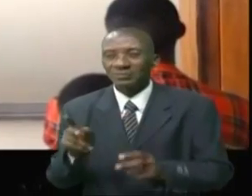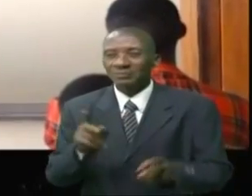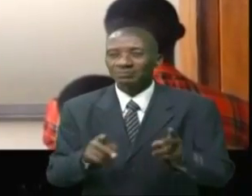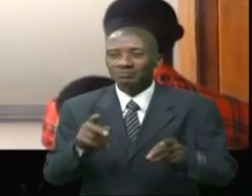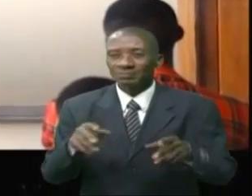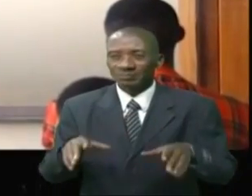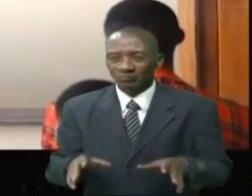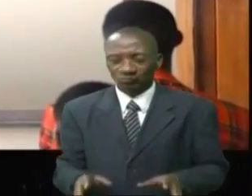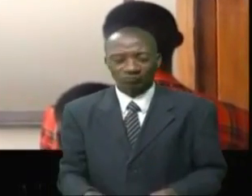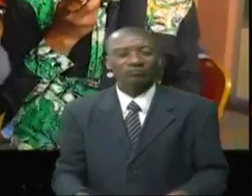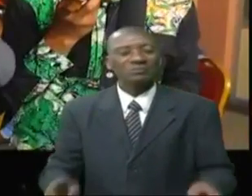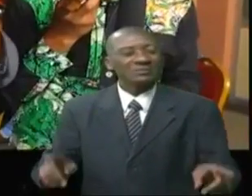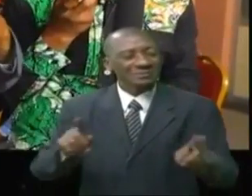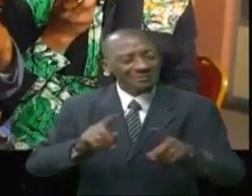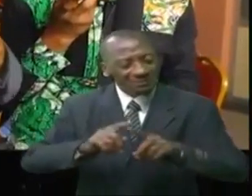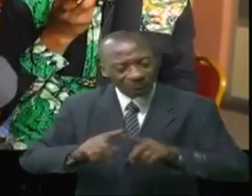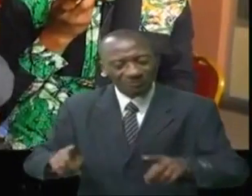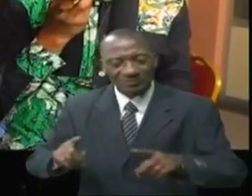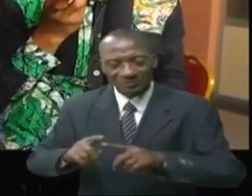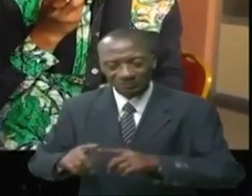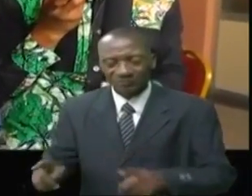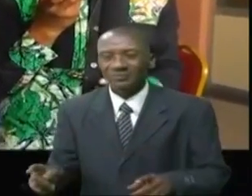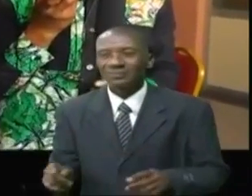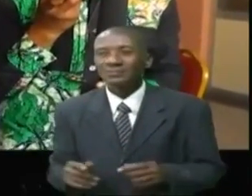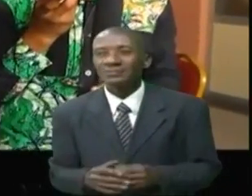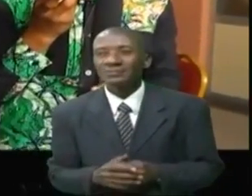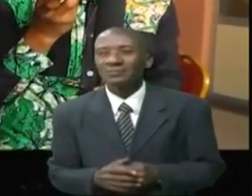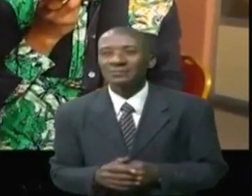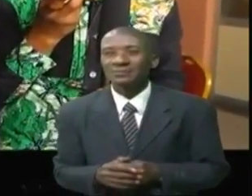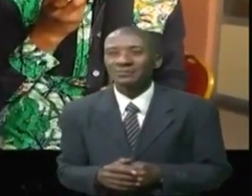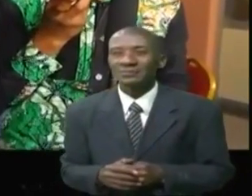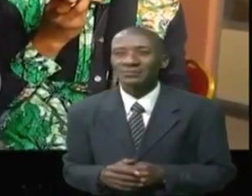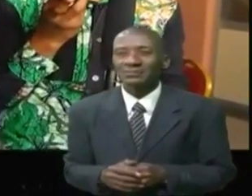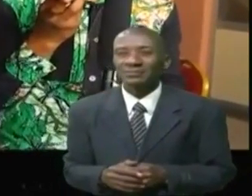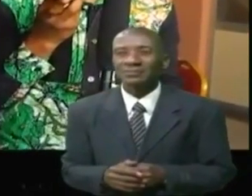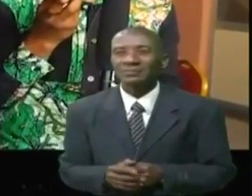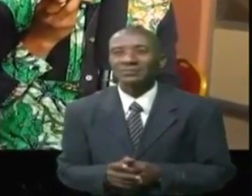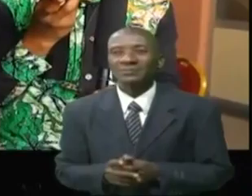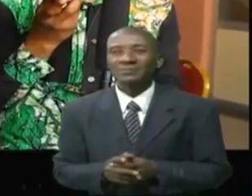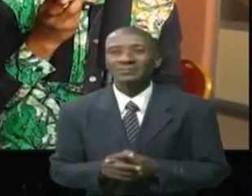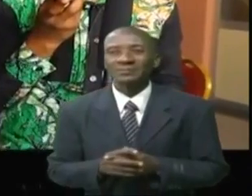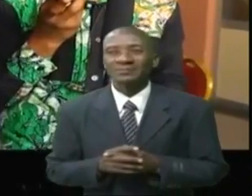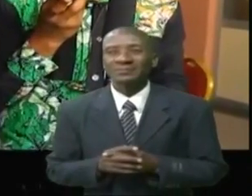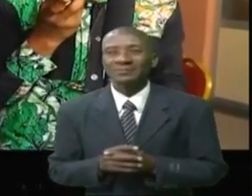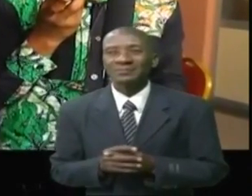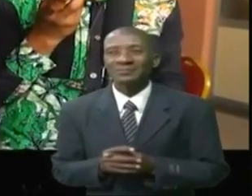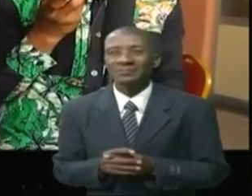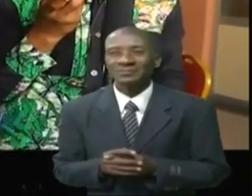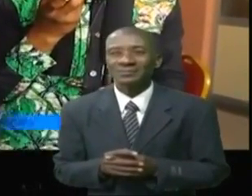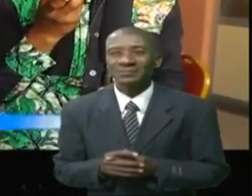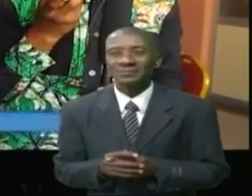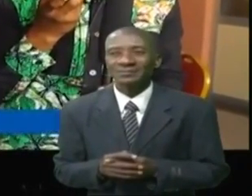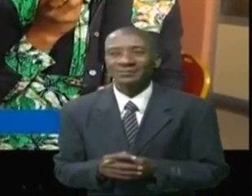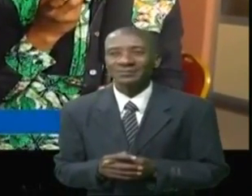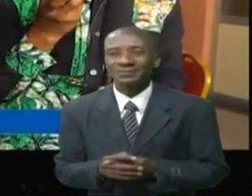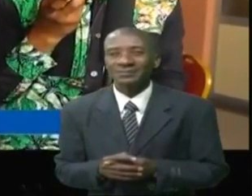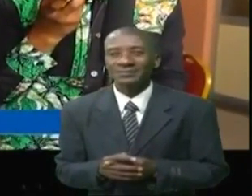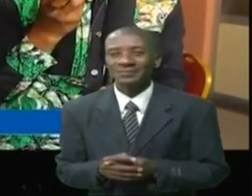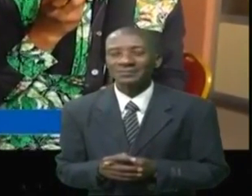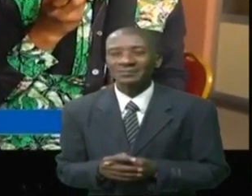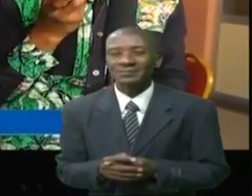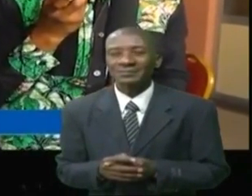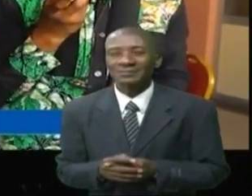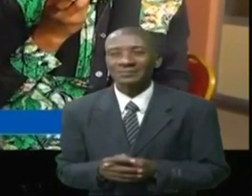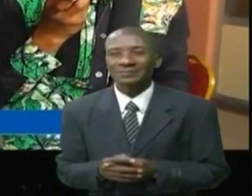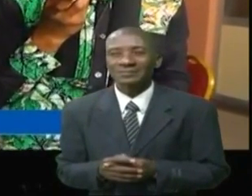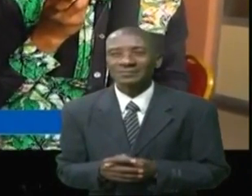l'inclusion sociale des sourds. J'ai formé aussi des gens qui sont devenus des interprètes et des formateurs. Qu'on venait de voir, ils